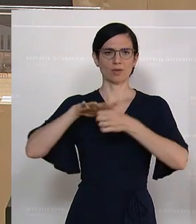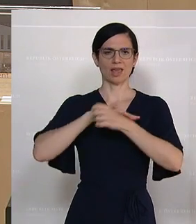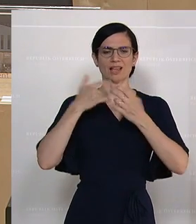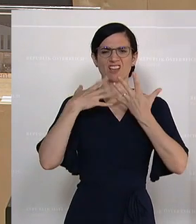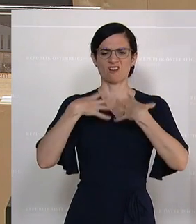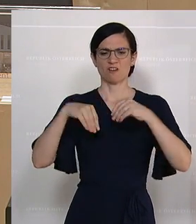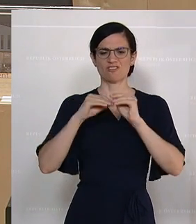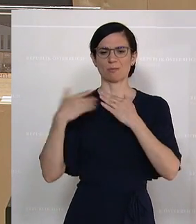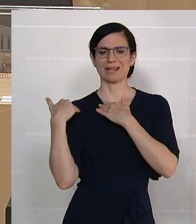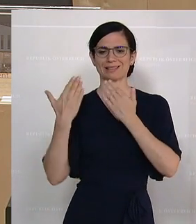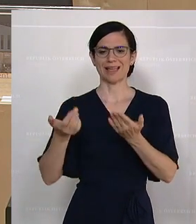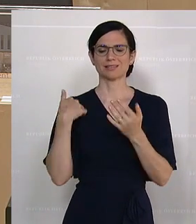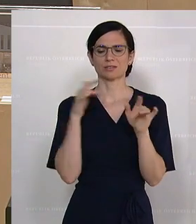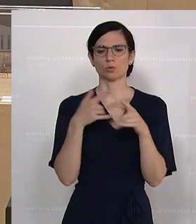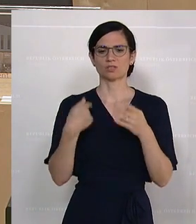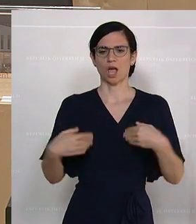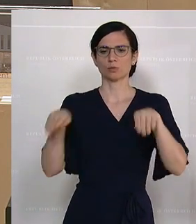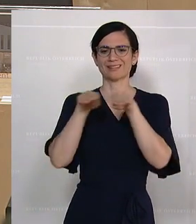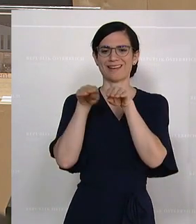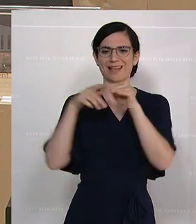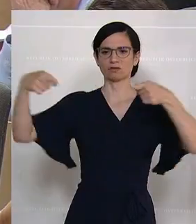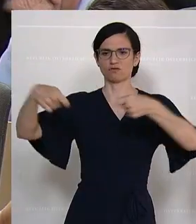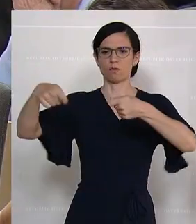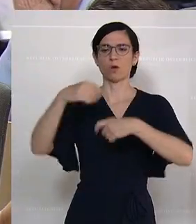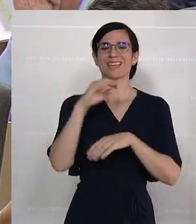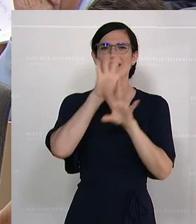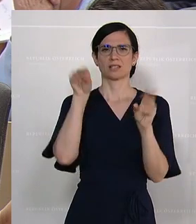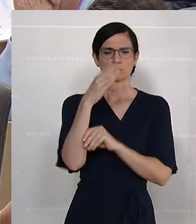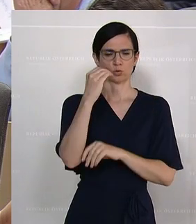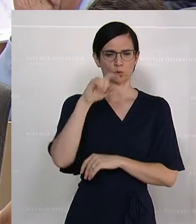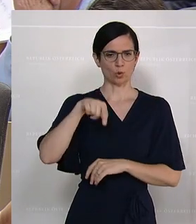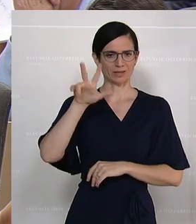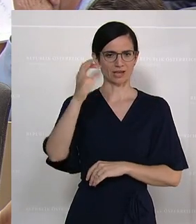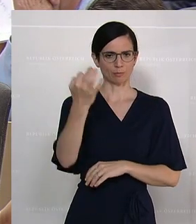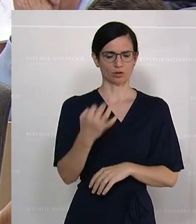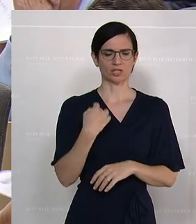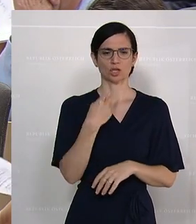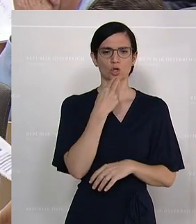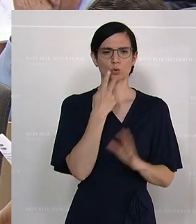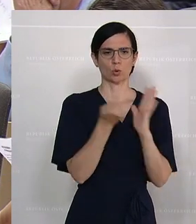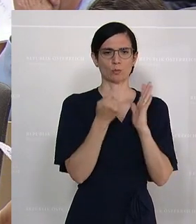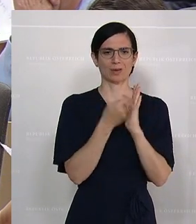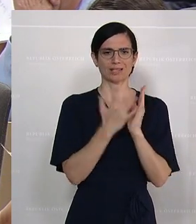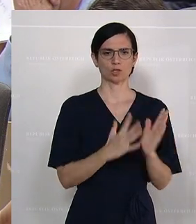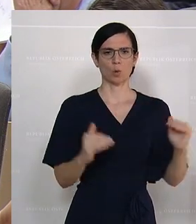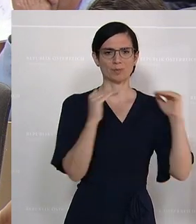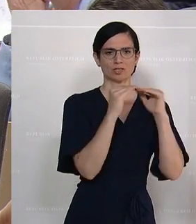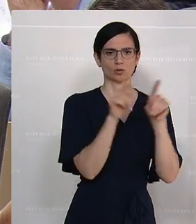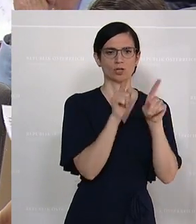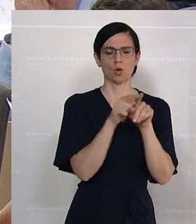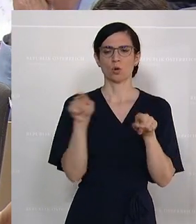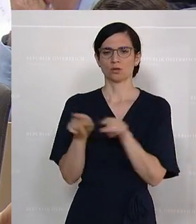familienlastenausgleichsfonds wir das noch folgen insgesamt wir uns nun kann man drei prozent sein die strompreiskompensation ist auf den weg gebracht und für